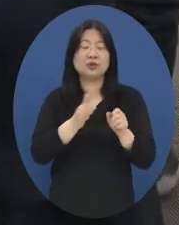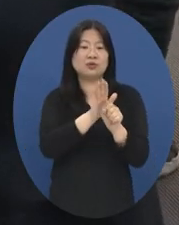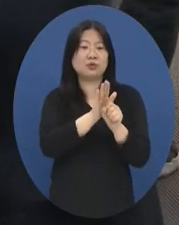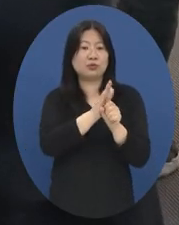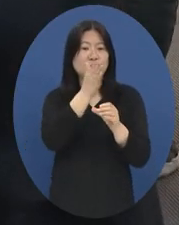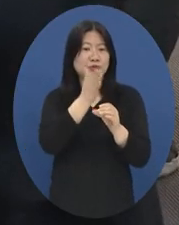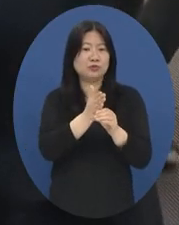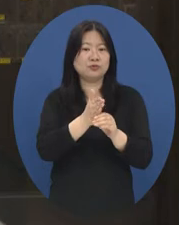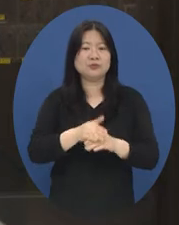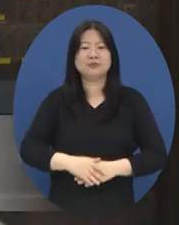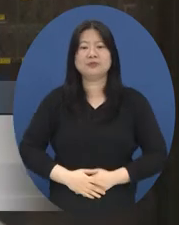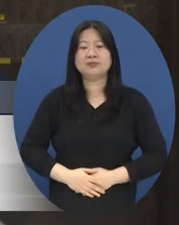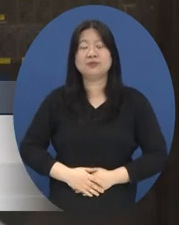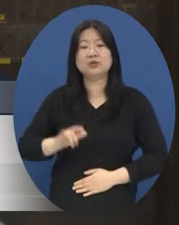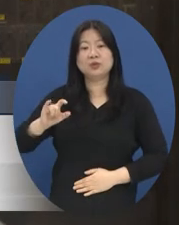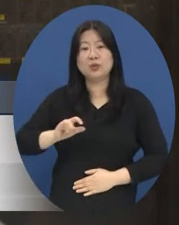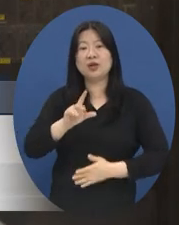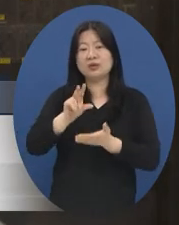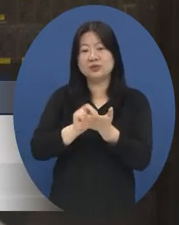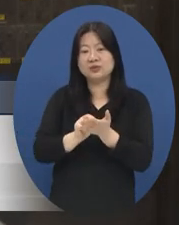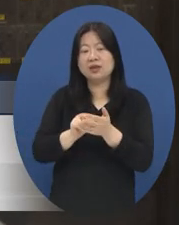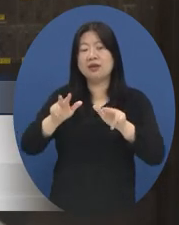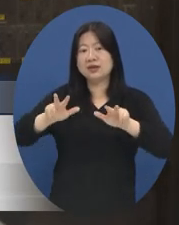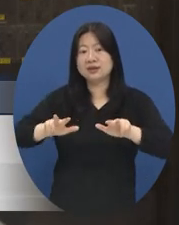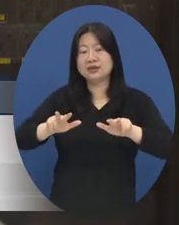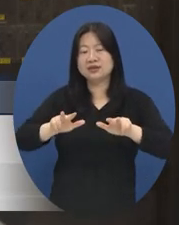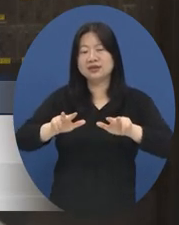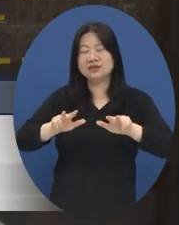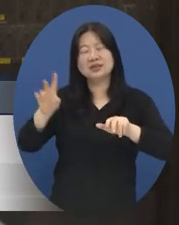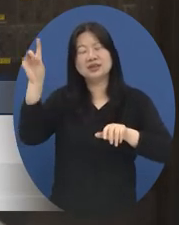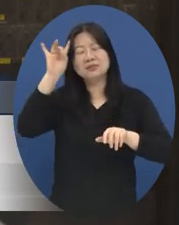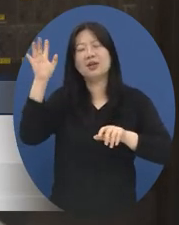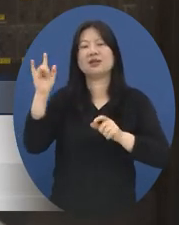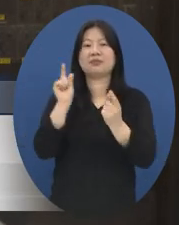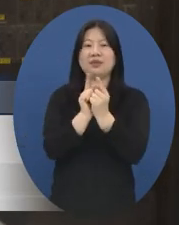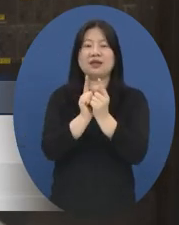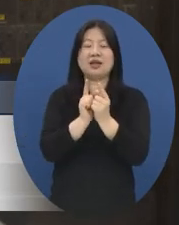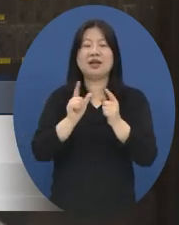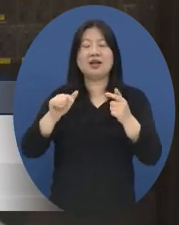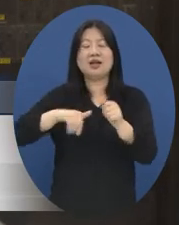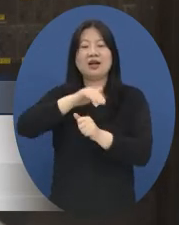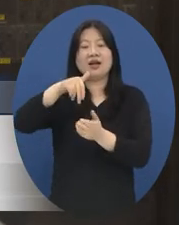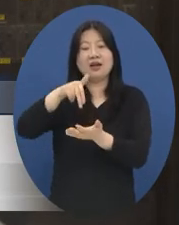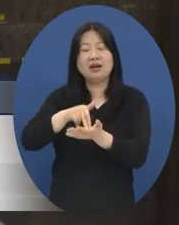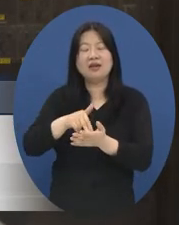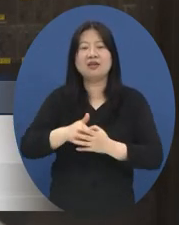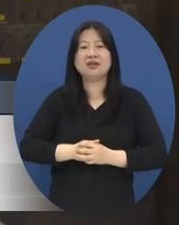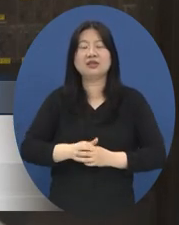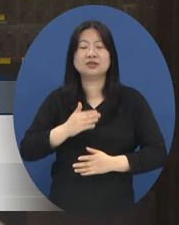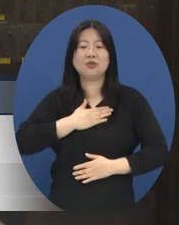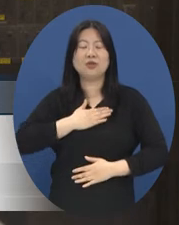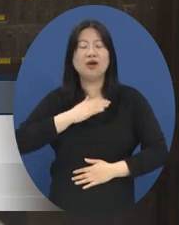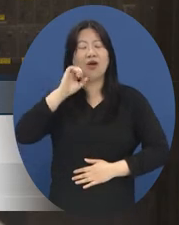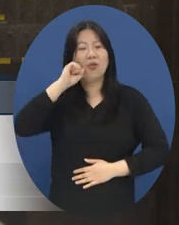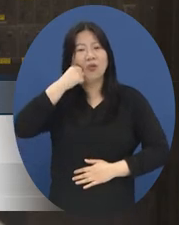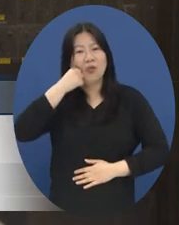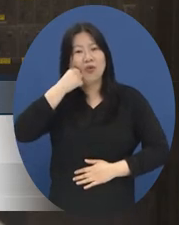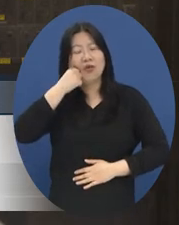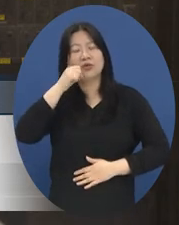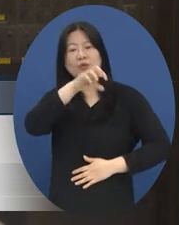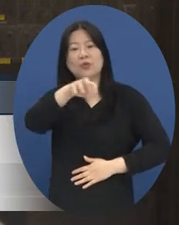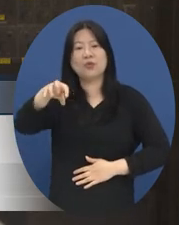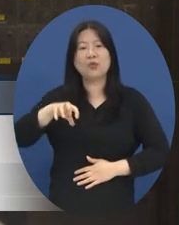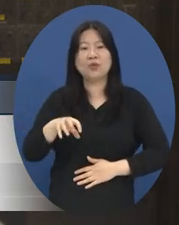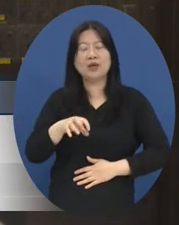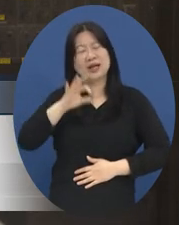보태고 있습니다. 코로나 사태가 이제 예기치 않게 왔는데 이런 상황에 저희가 어려운